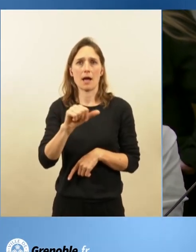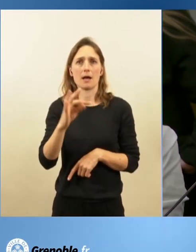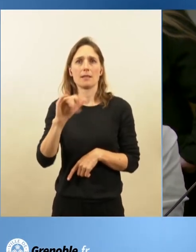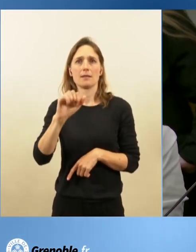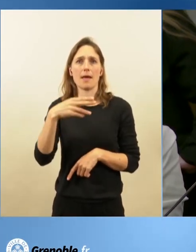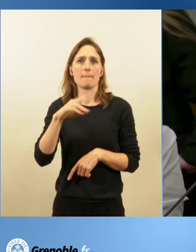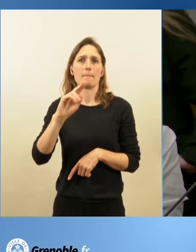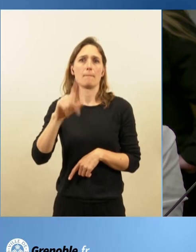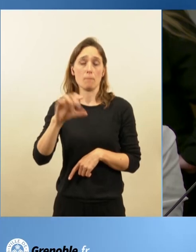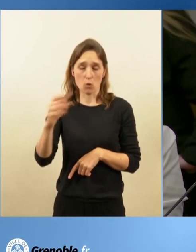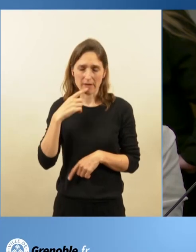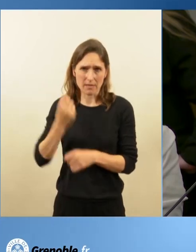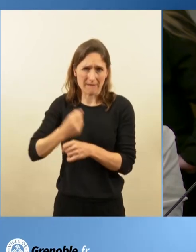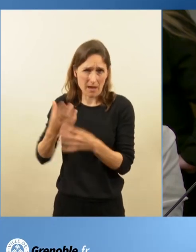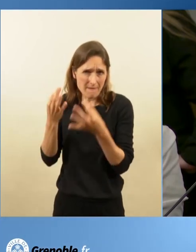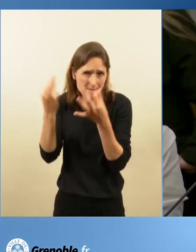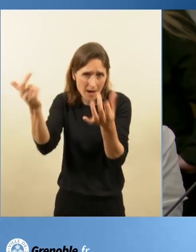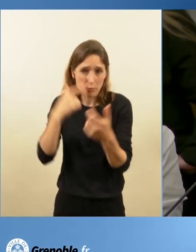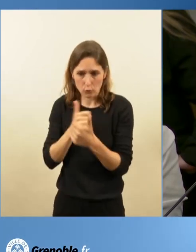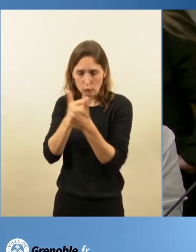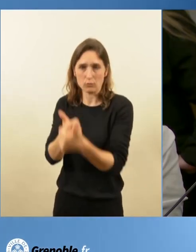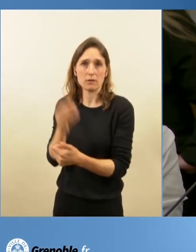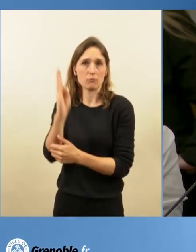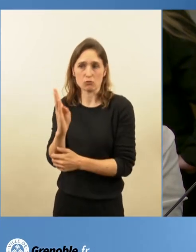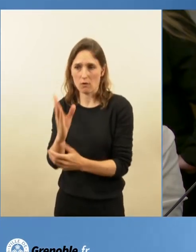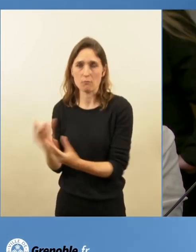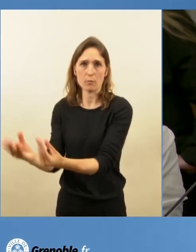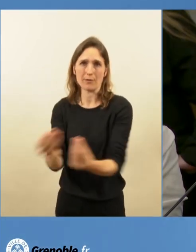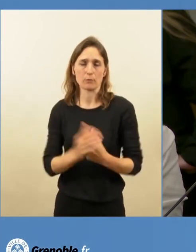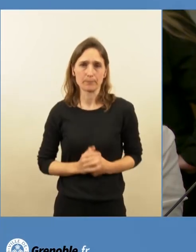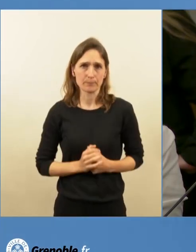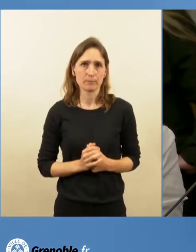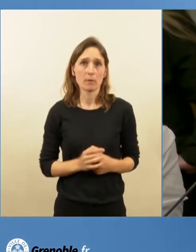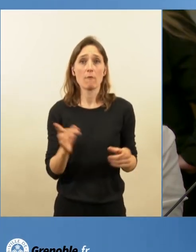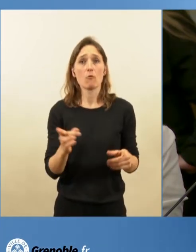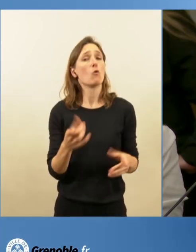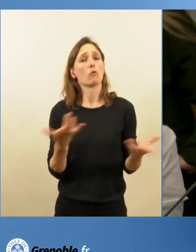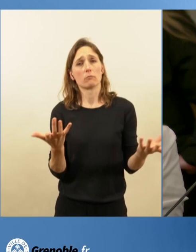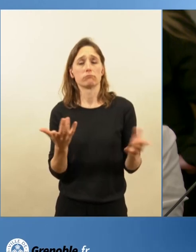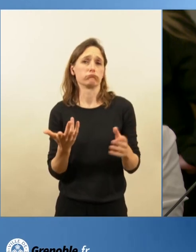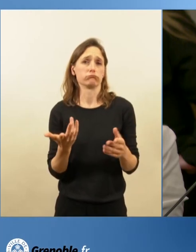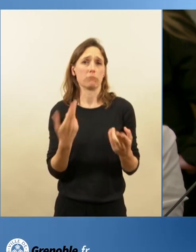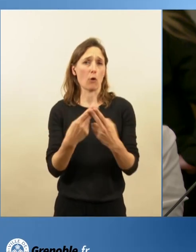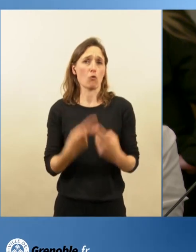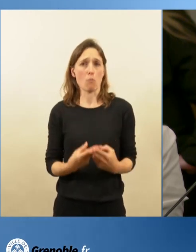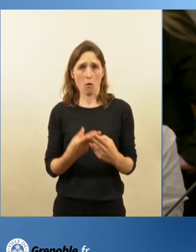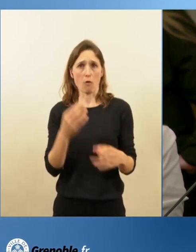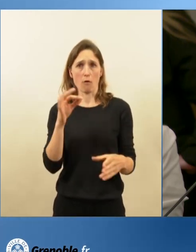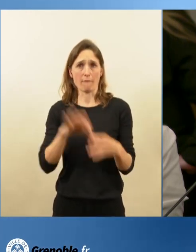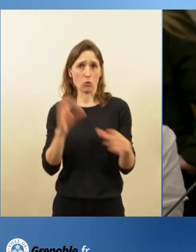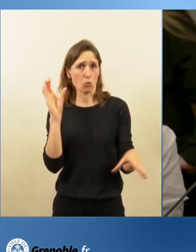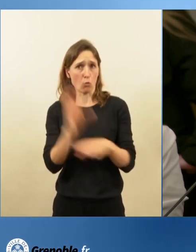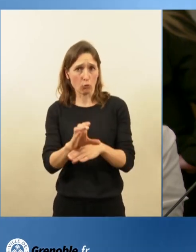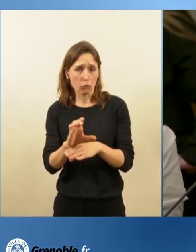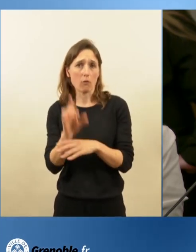minutieux pour répondre aux besoins des habitants vous avez juste justifié votre vote compte CZ on indiquant que la métropole